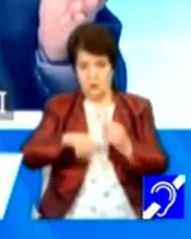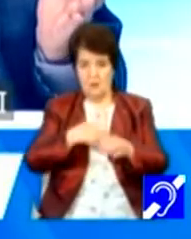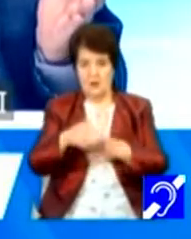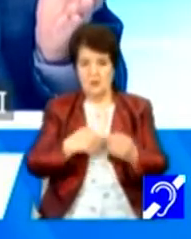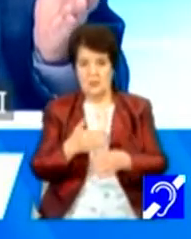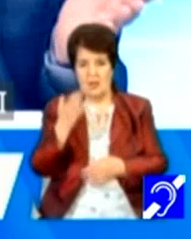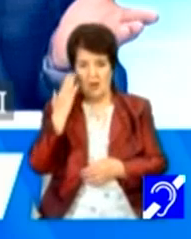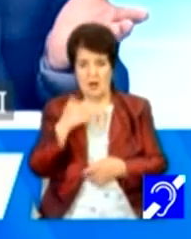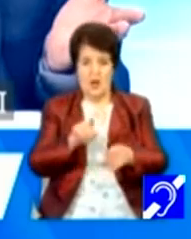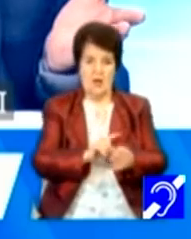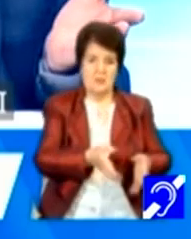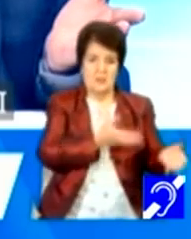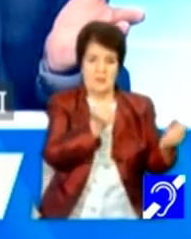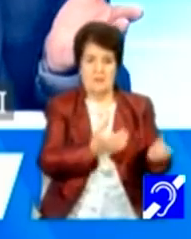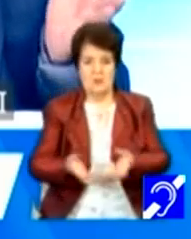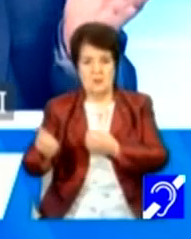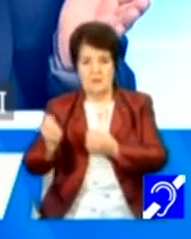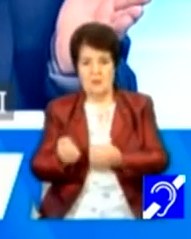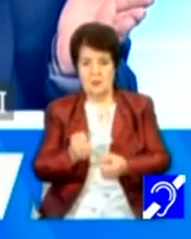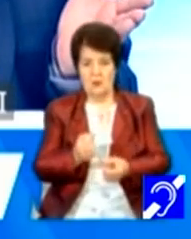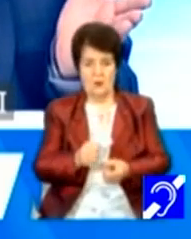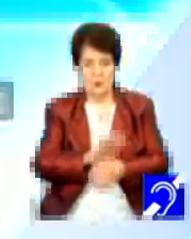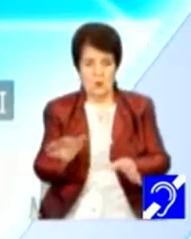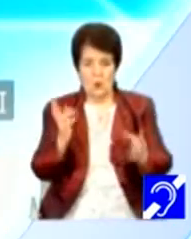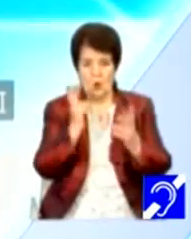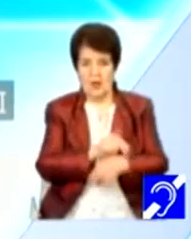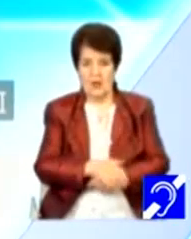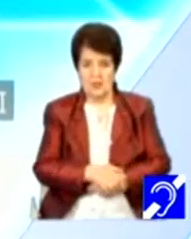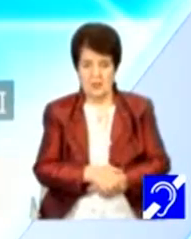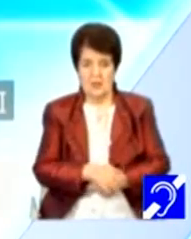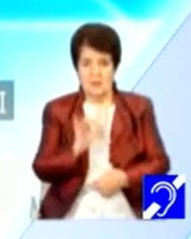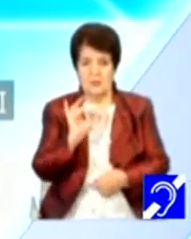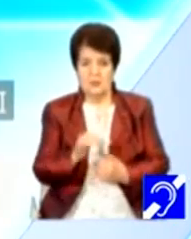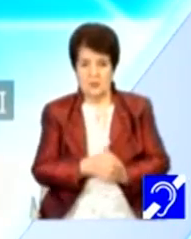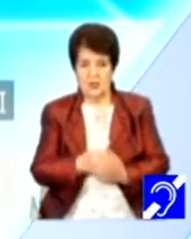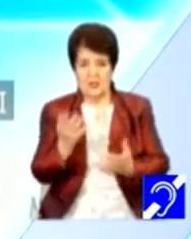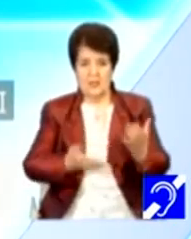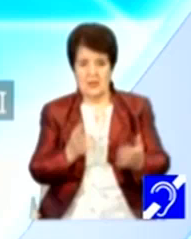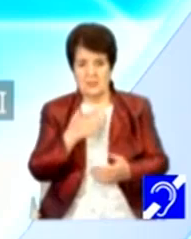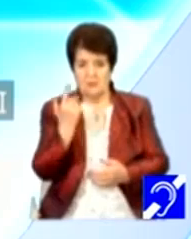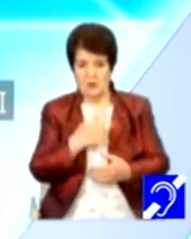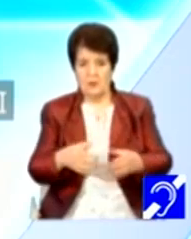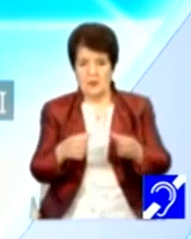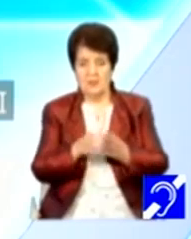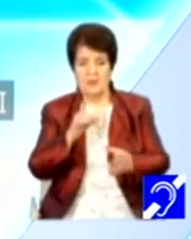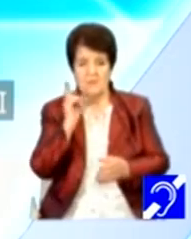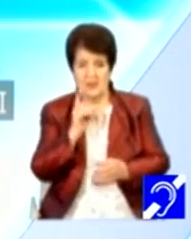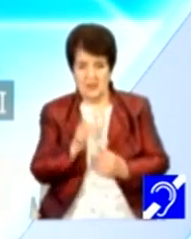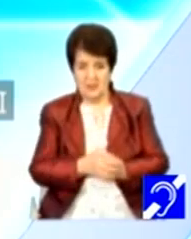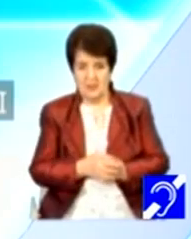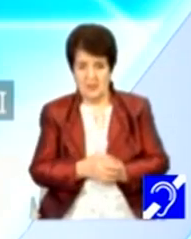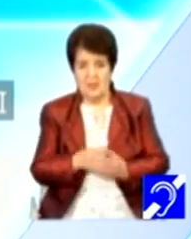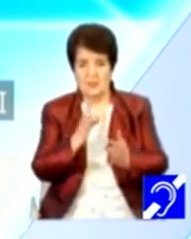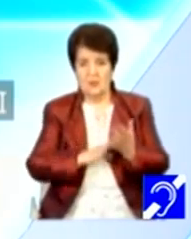uite, asta e salvatorul ori salvatoarea națiunii. Nu este corect. Și dacă să vorbim de Partidul Verde Ecologist, noi suntem